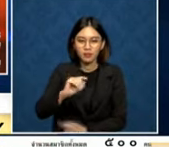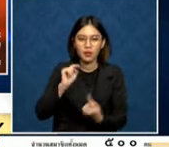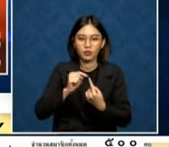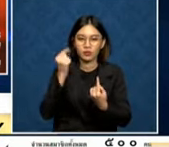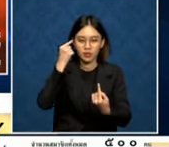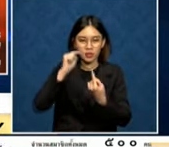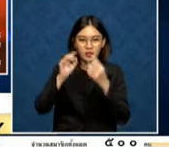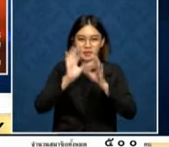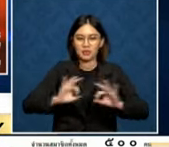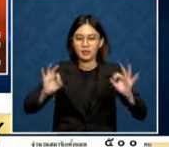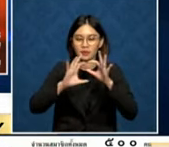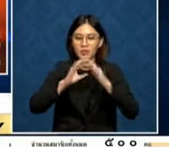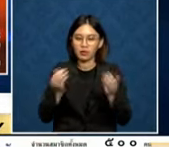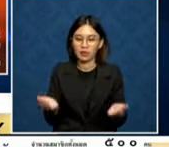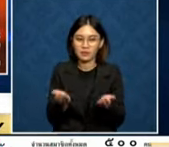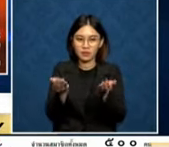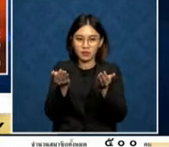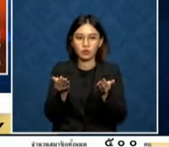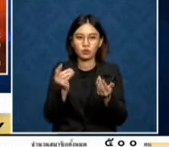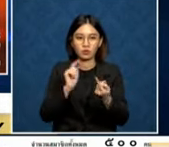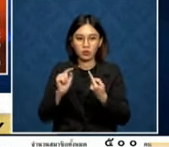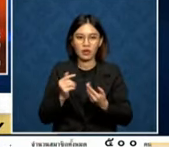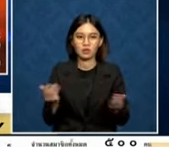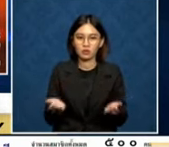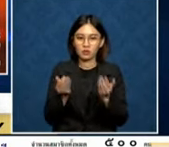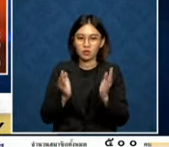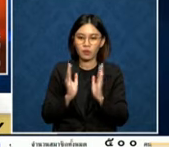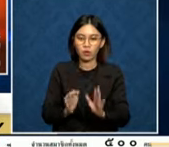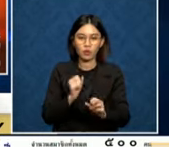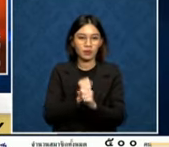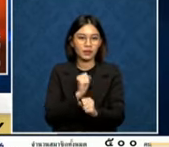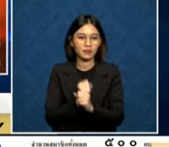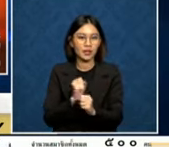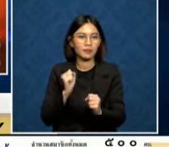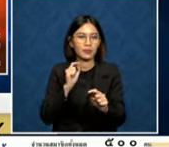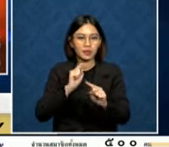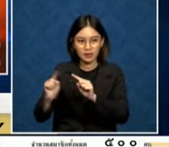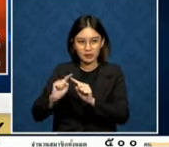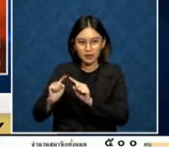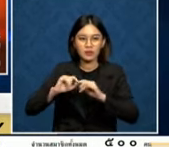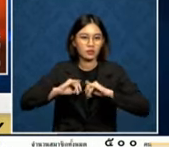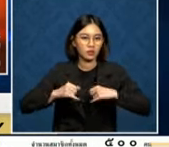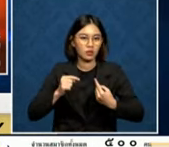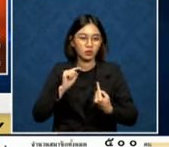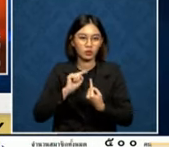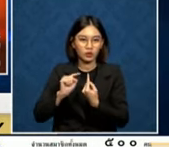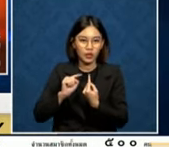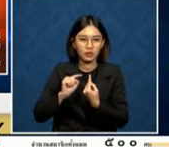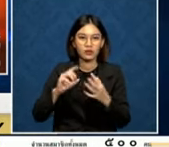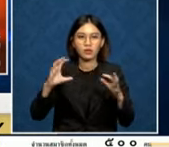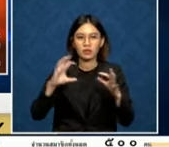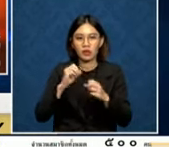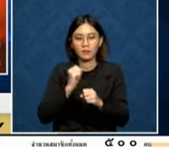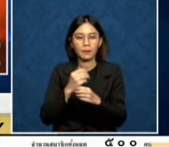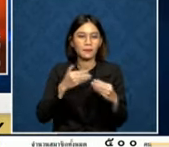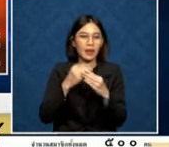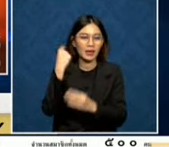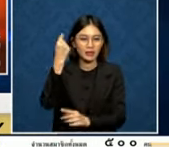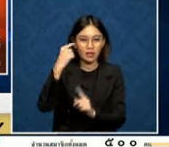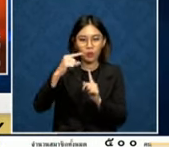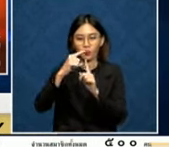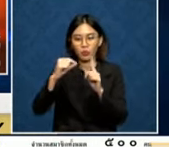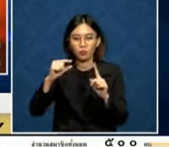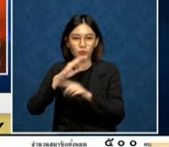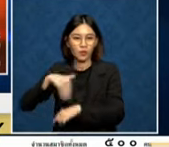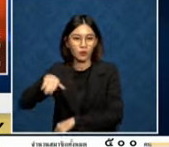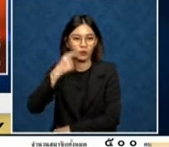ความสำคัญในเรื่องของการผลักดันนะครับส่งเสริมให้ผู้ประกอบการเนี่ยนะครับโดยเฉพาะผู้ประกอบประกอบการนำเที่ยวและมรุเทศเได้